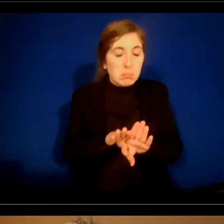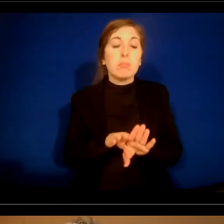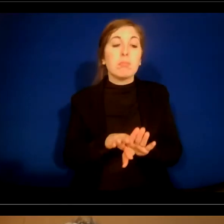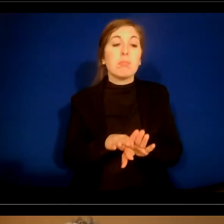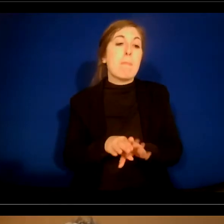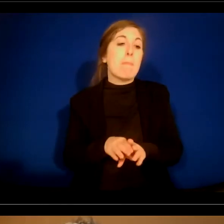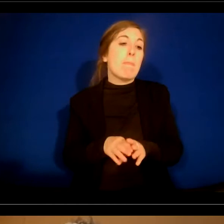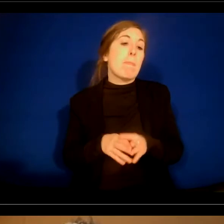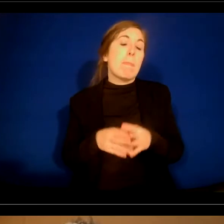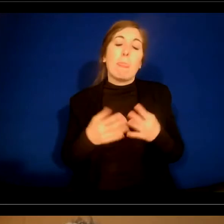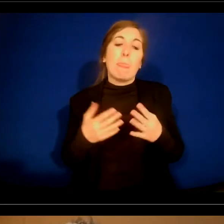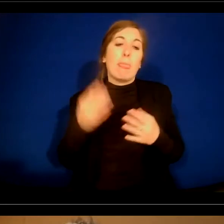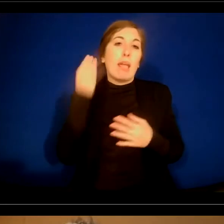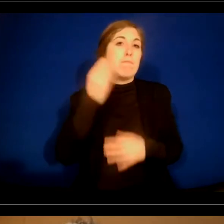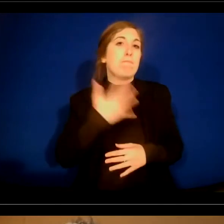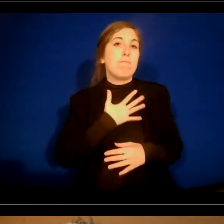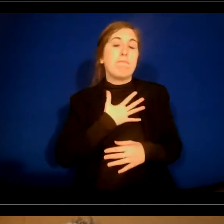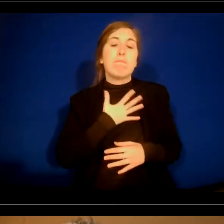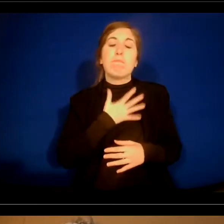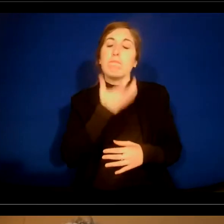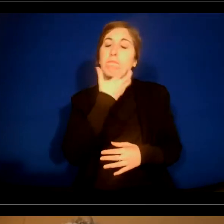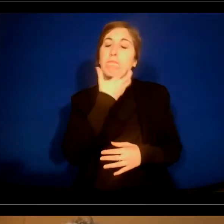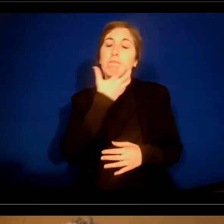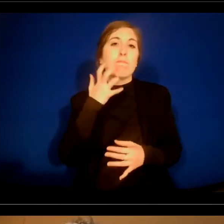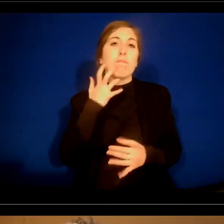È fondamentale il coordinamento.